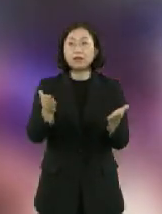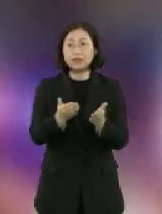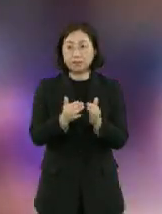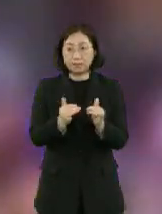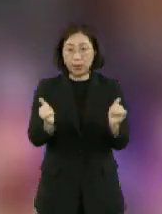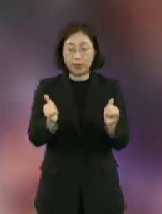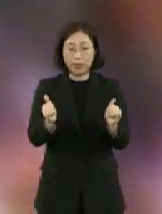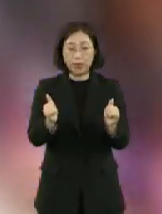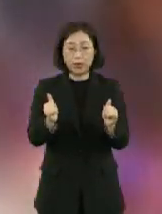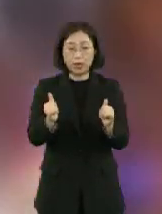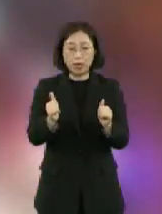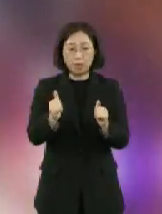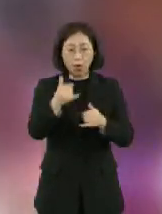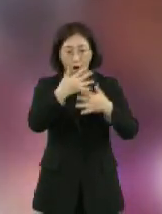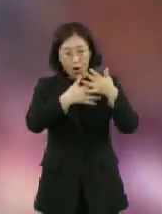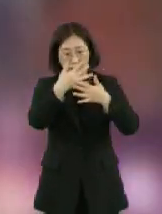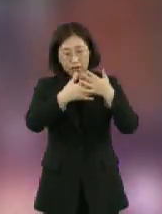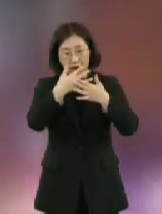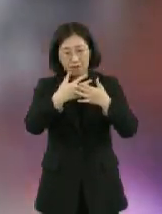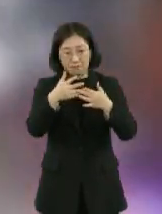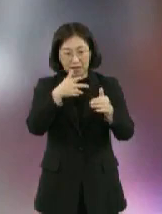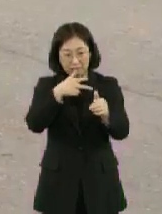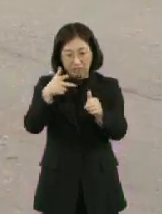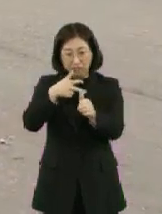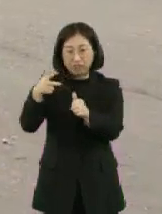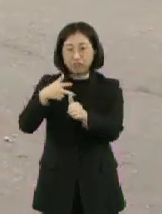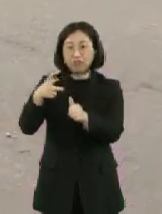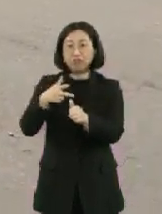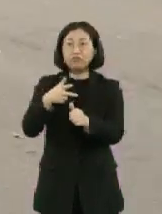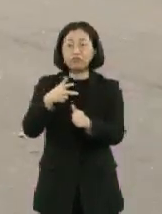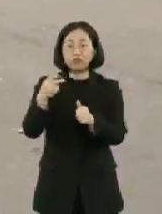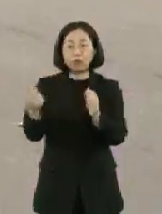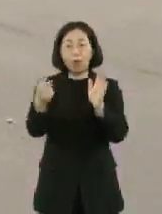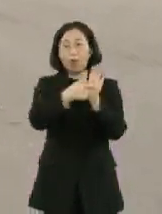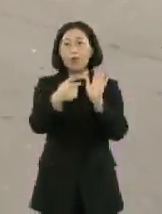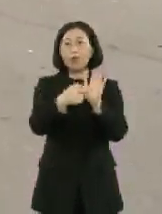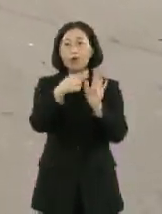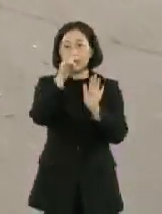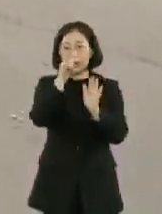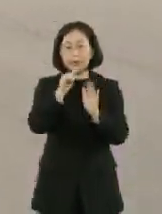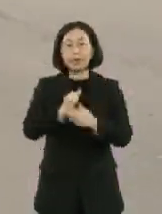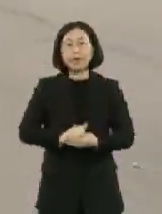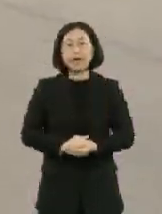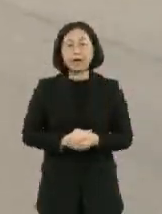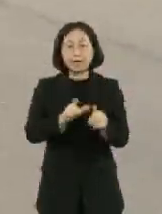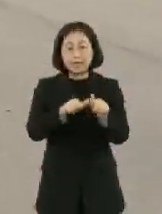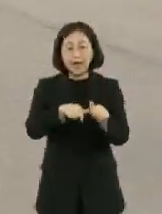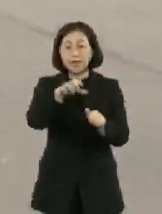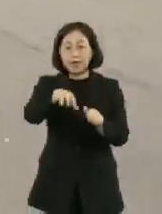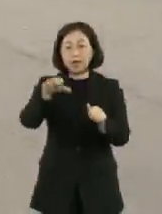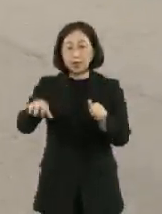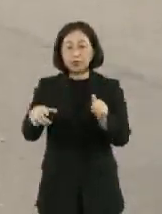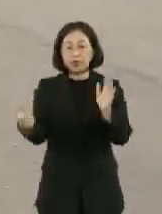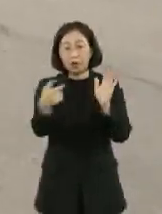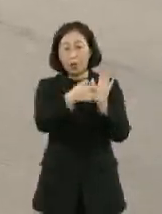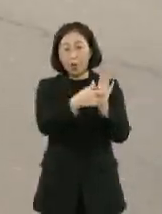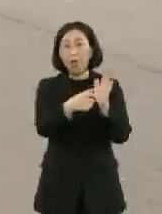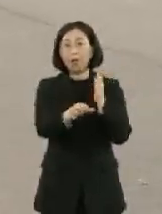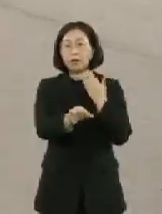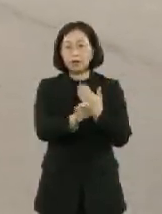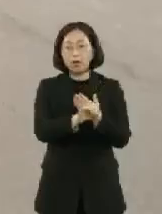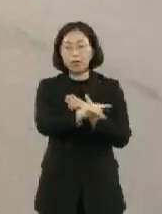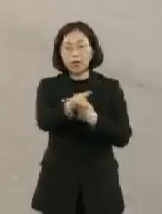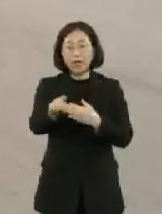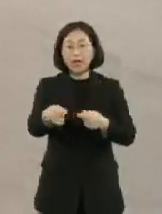이들로 폭주 영상을 셀카까지 찍었습니다. 피해자 중 한 명이 SNS 그룹에 시간과 장소를 올리면 나머지 공범들이